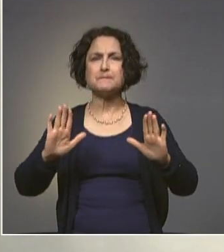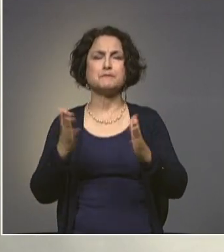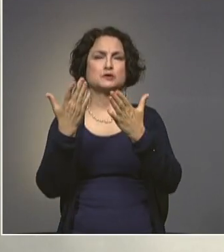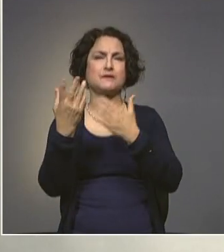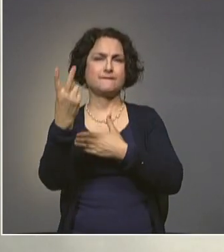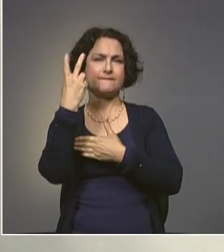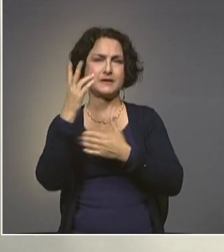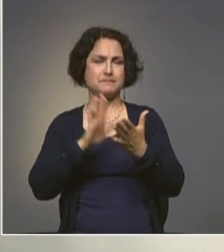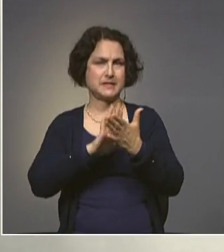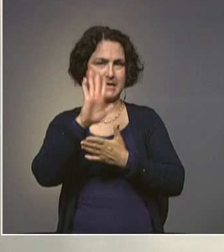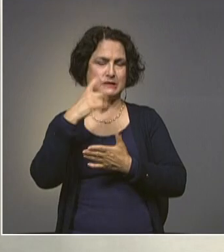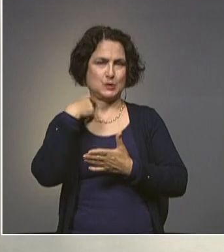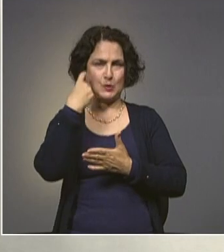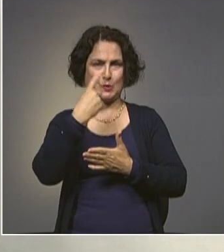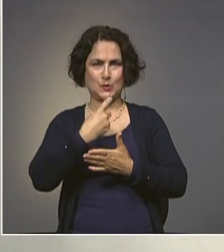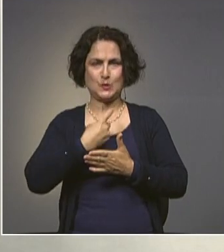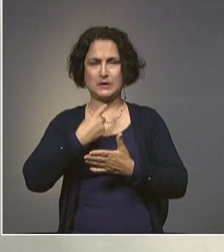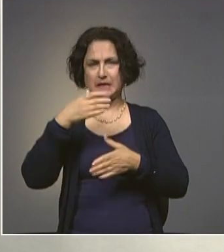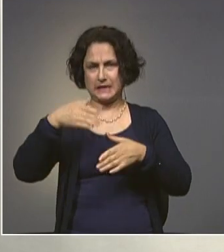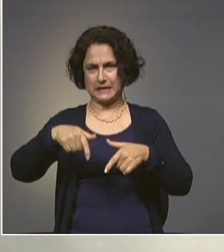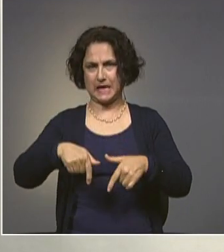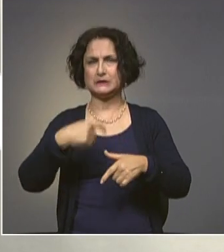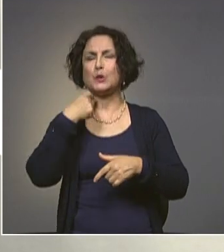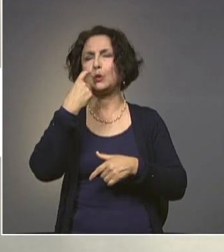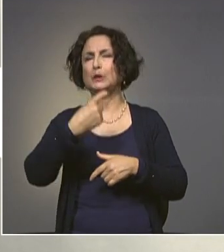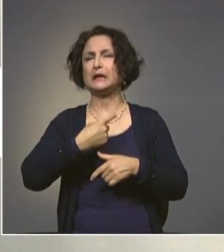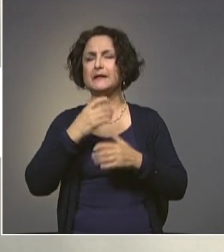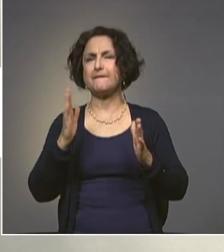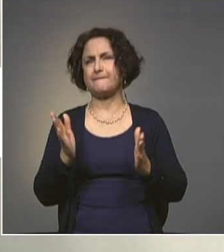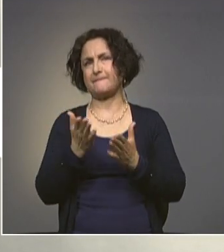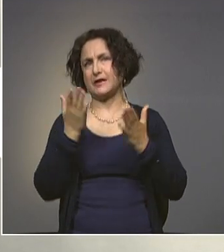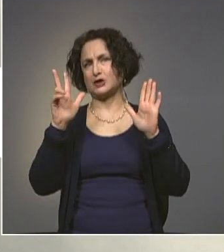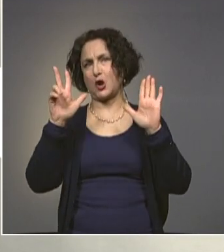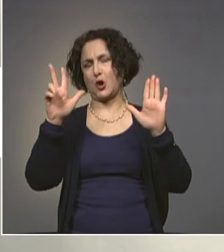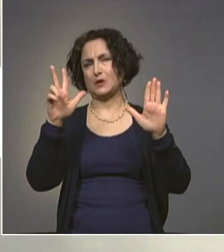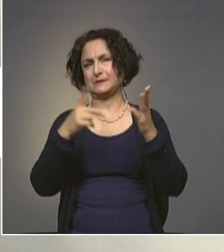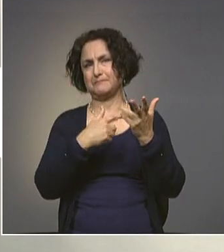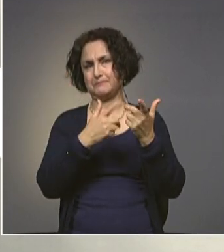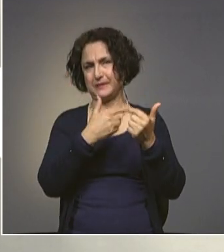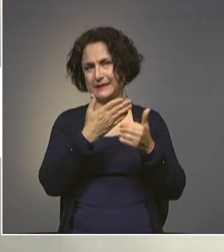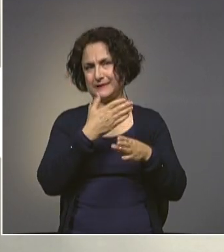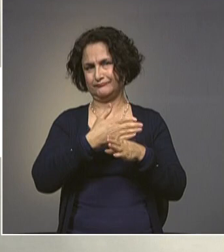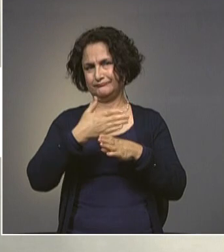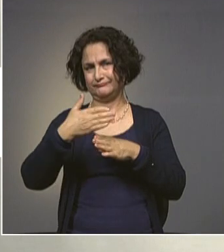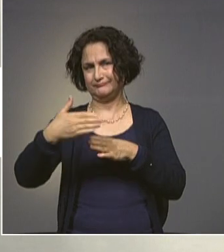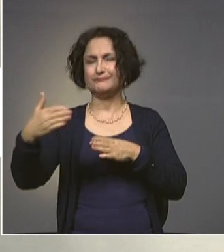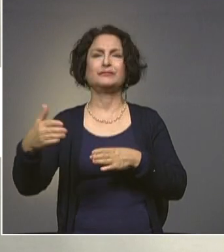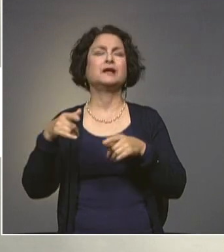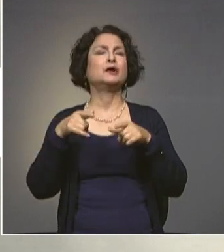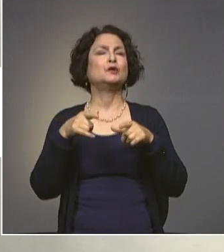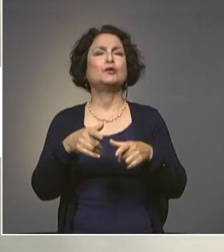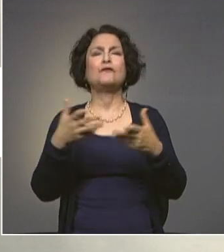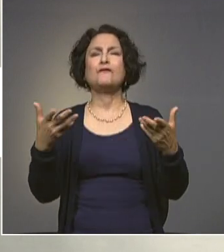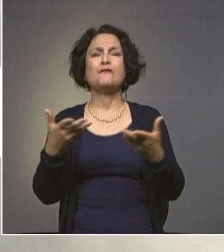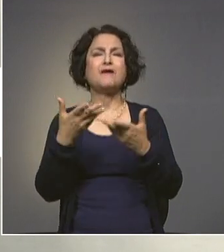година и тази година вече е 8-то издание на този конкурс. Като това е поле